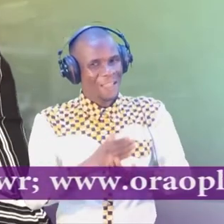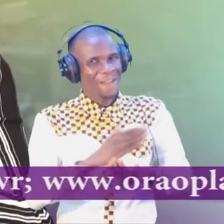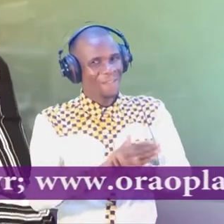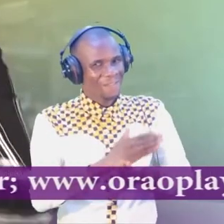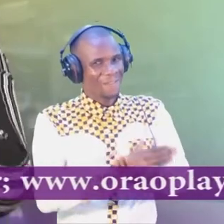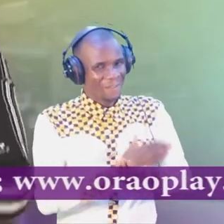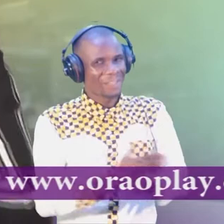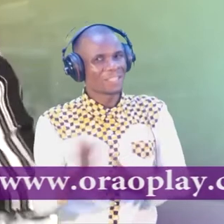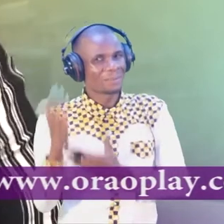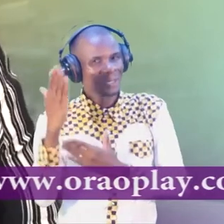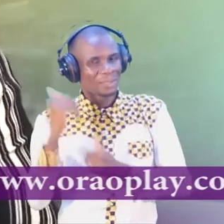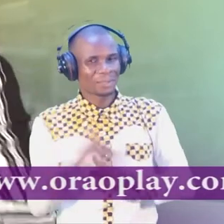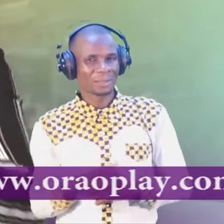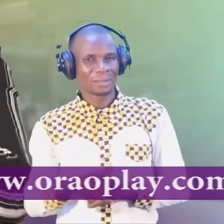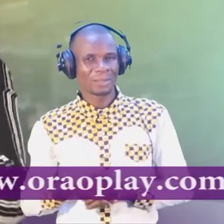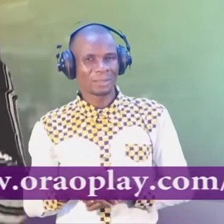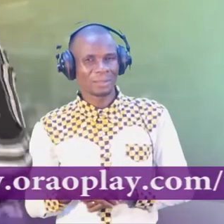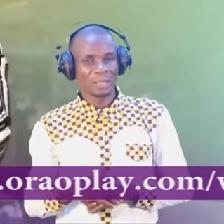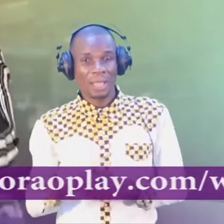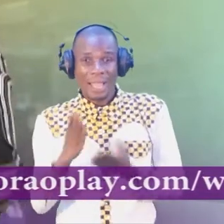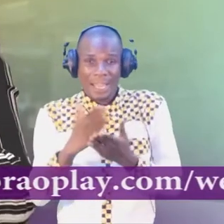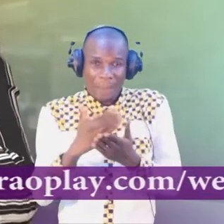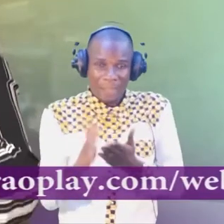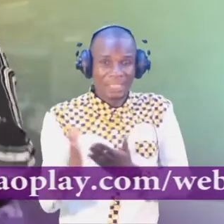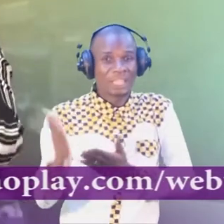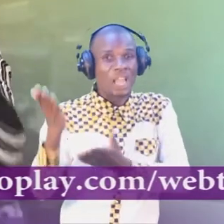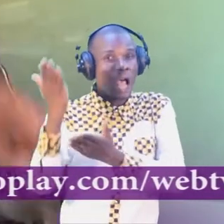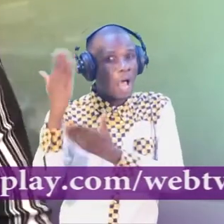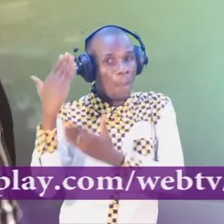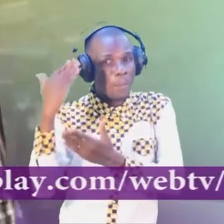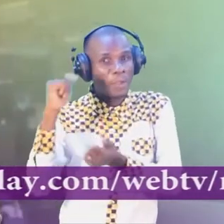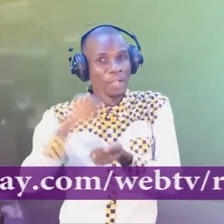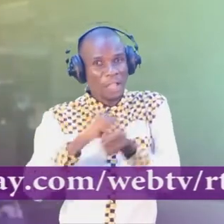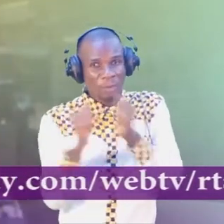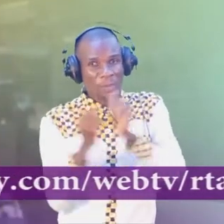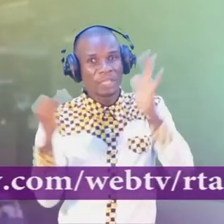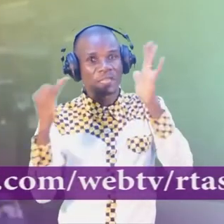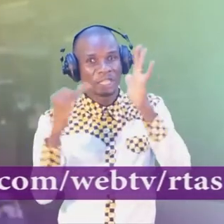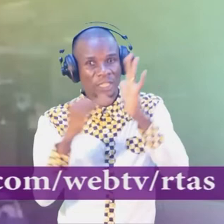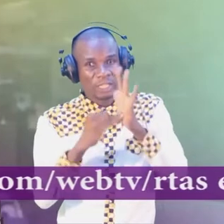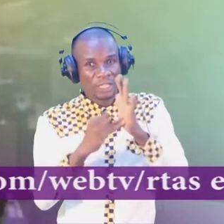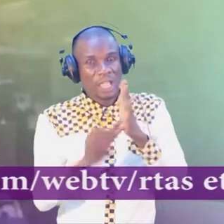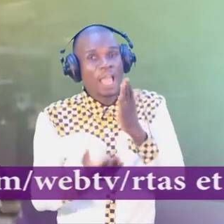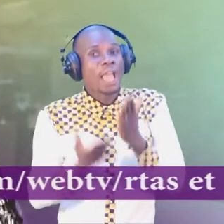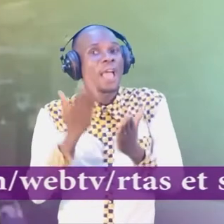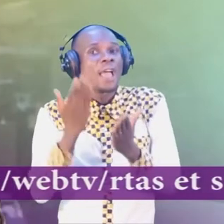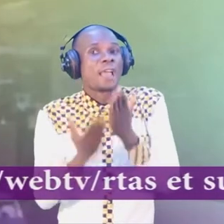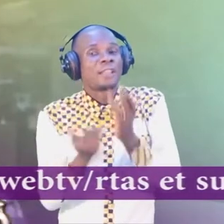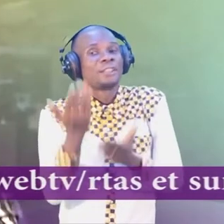agizo pia na Mungu anaahidi kwamba atakusaidia ili uweze